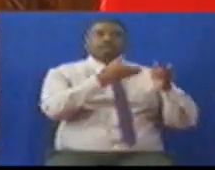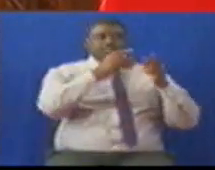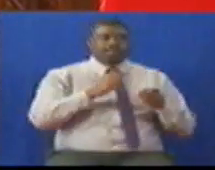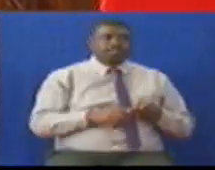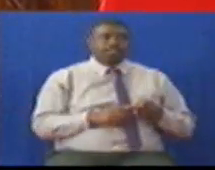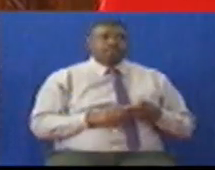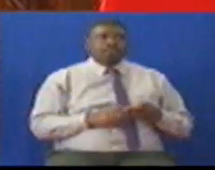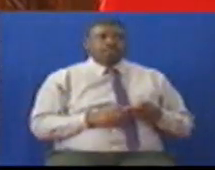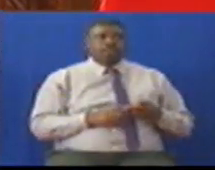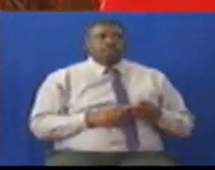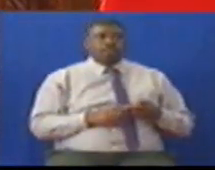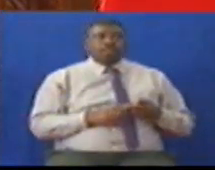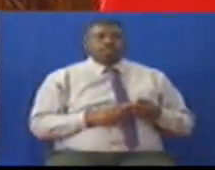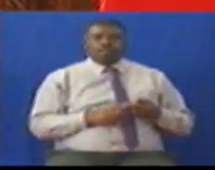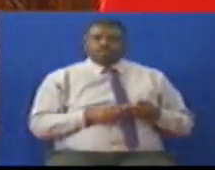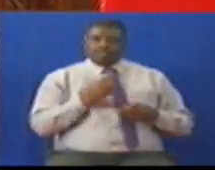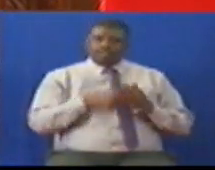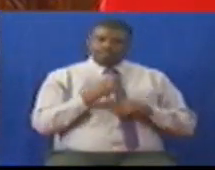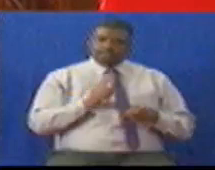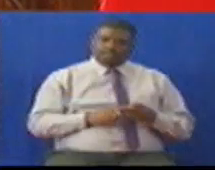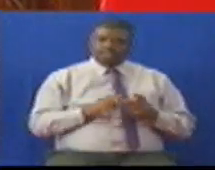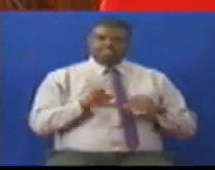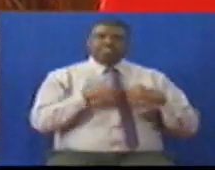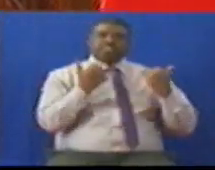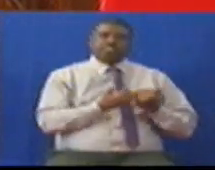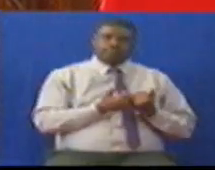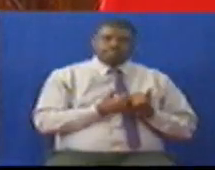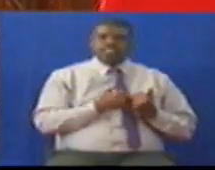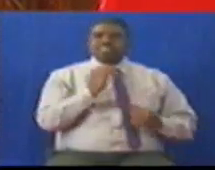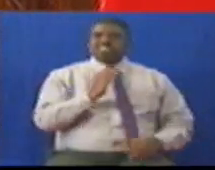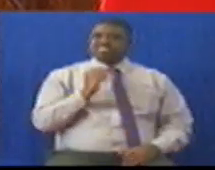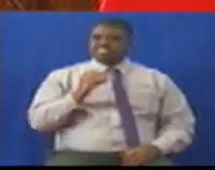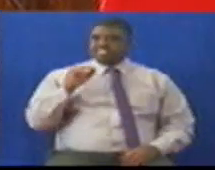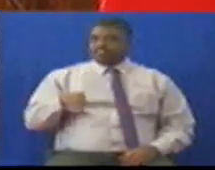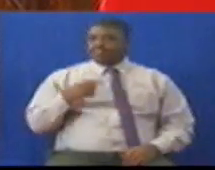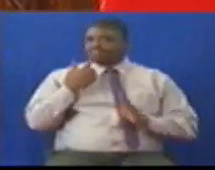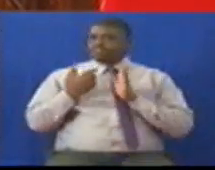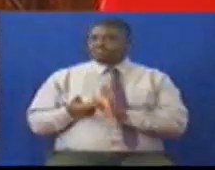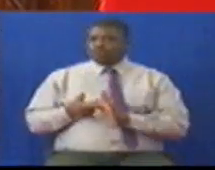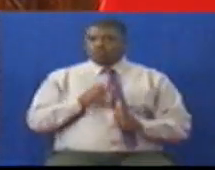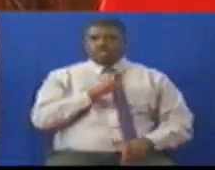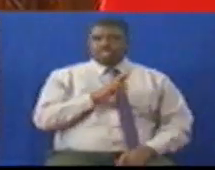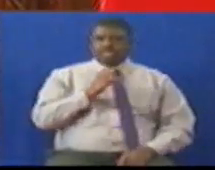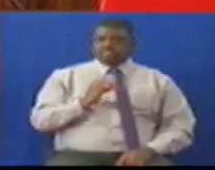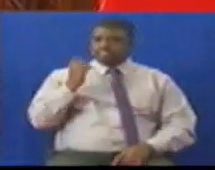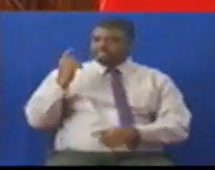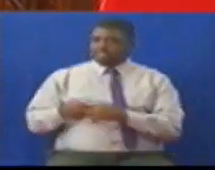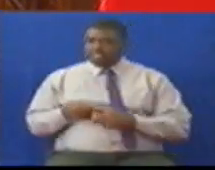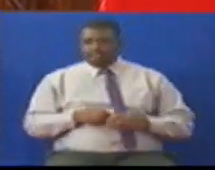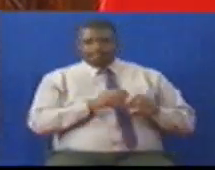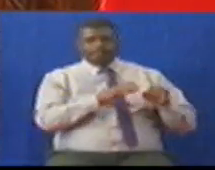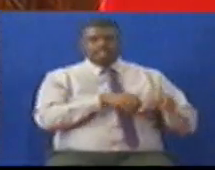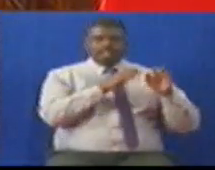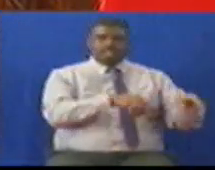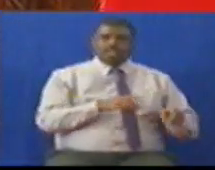waziri mkuu au mheshimiwa rais, wakiwa katika mavazi ya Chama cha Mapinduzi. Mfano mzuri ni kwa RC Lindi wa Manyara, DC